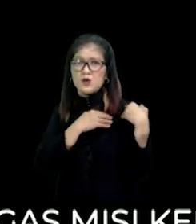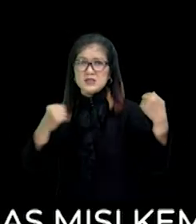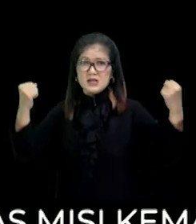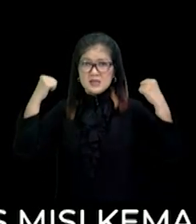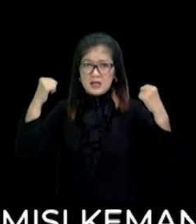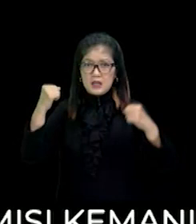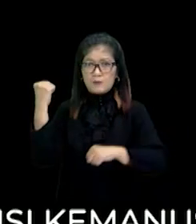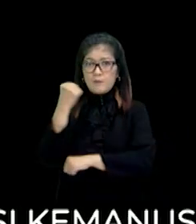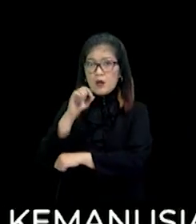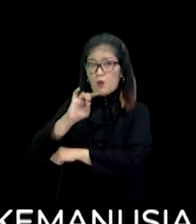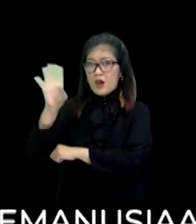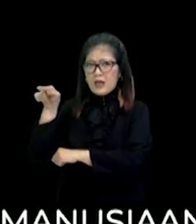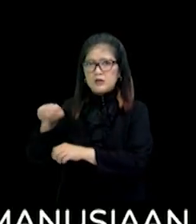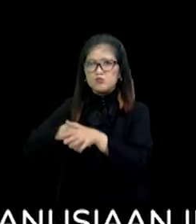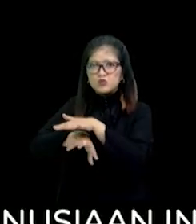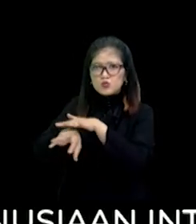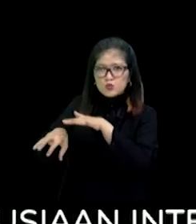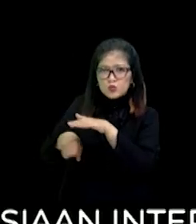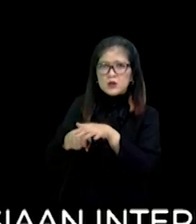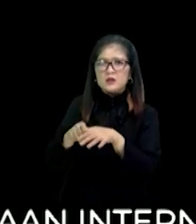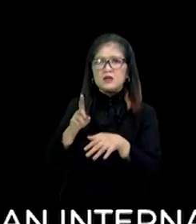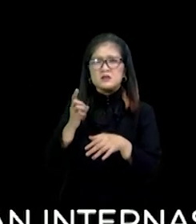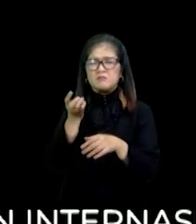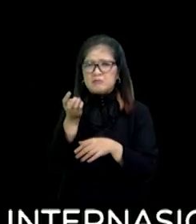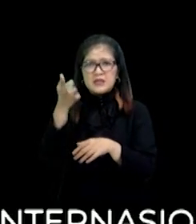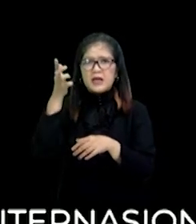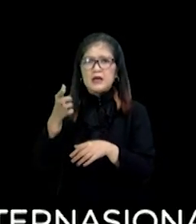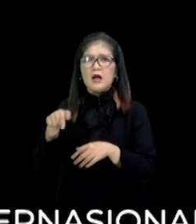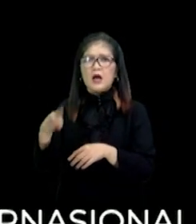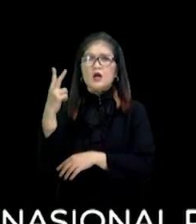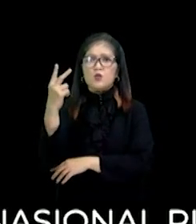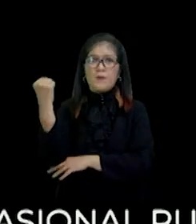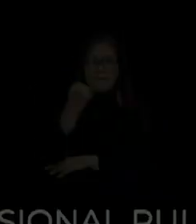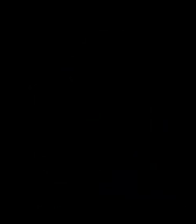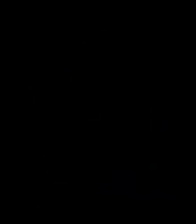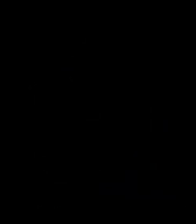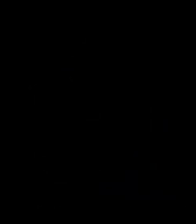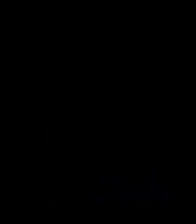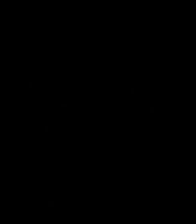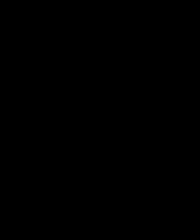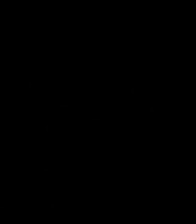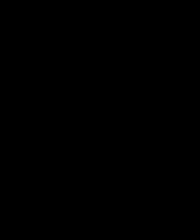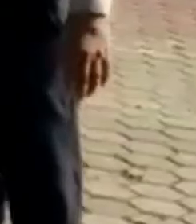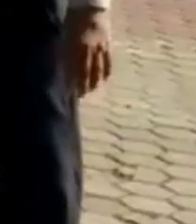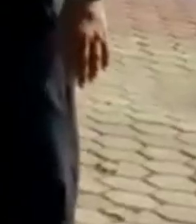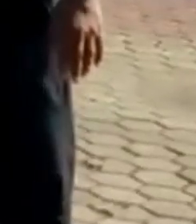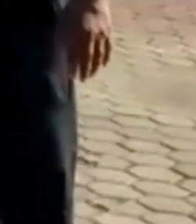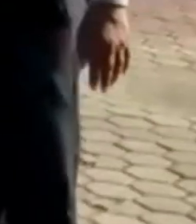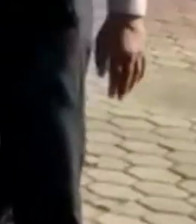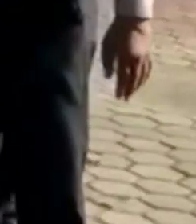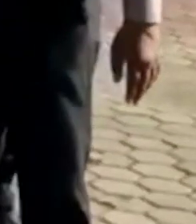mobil ambulans hanya dalam hitungan detik kedua pelaku yakni Giggs dan ra ditangkap setelah polisi mengidentifikasi